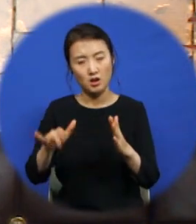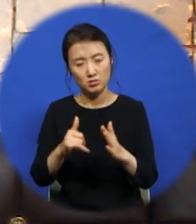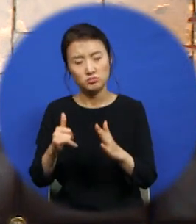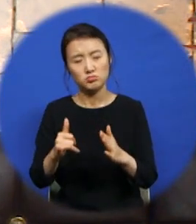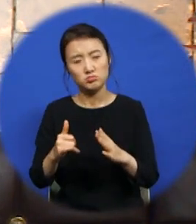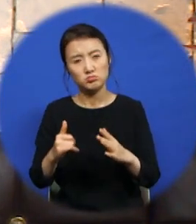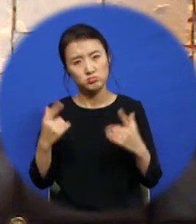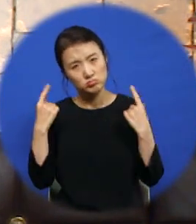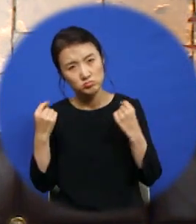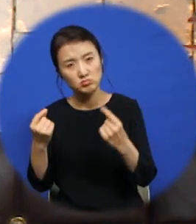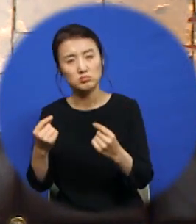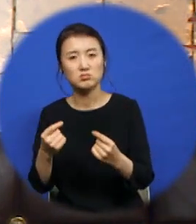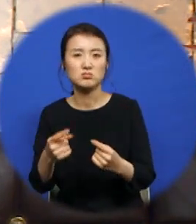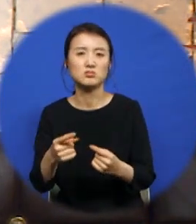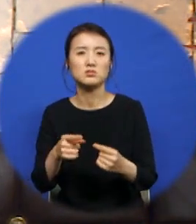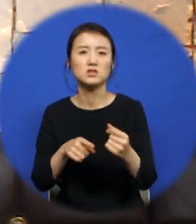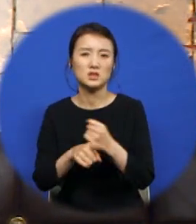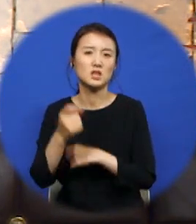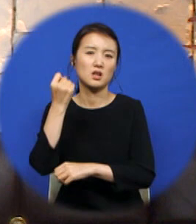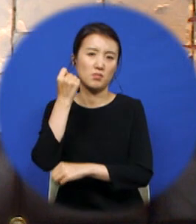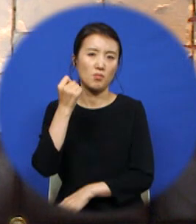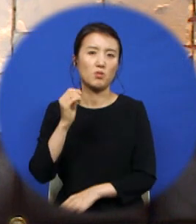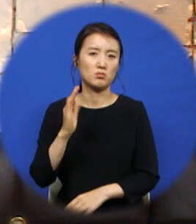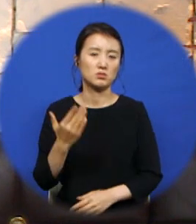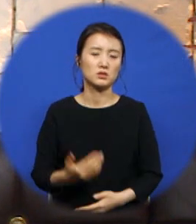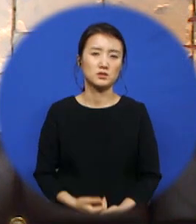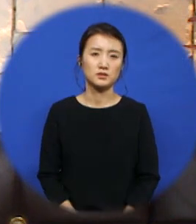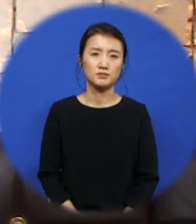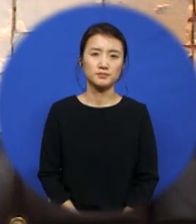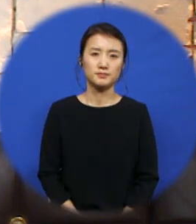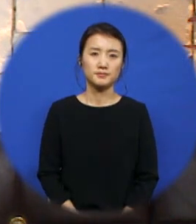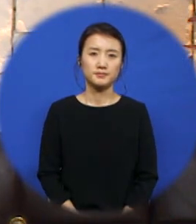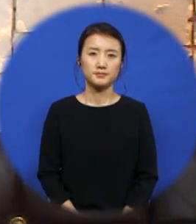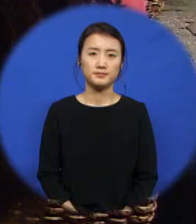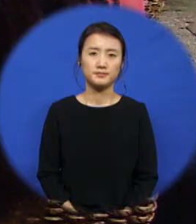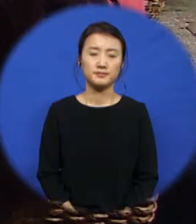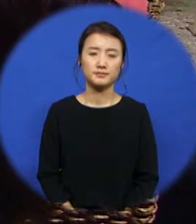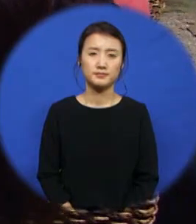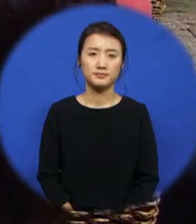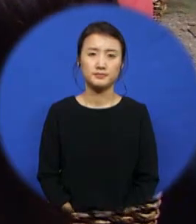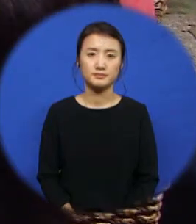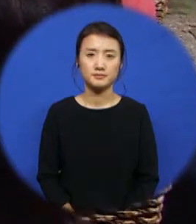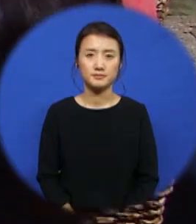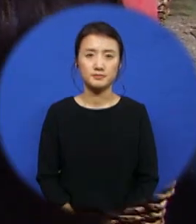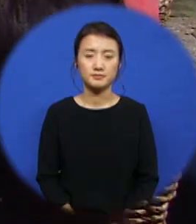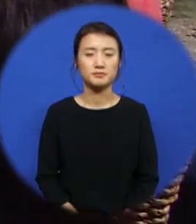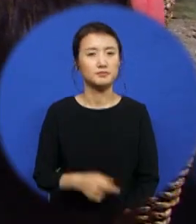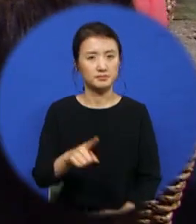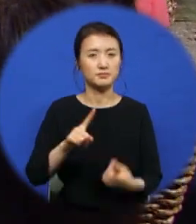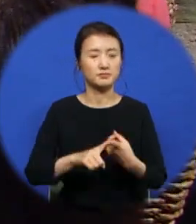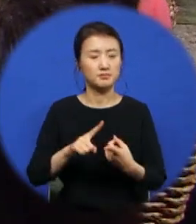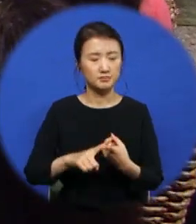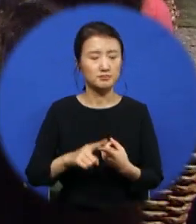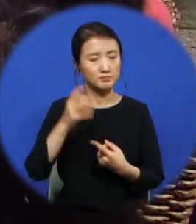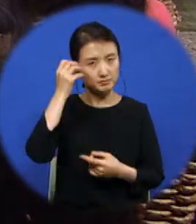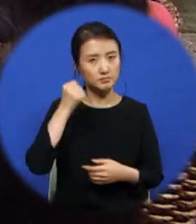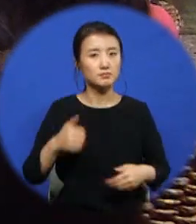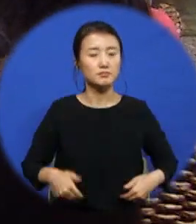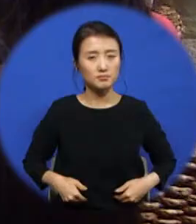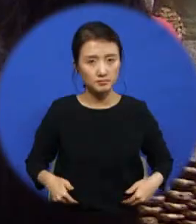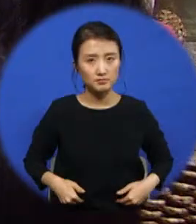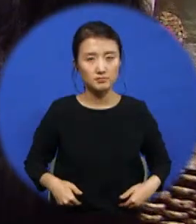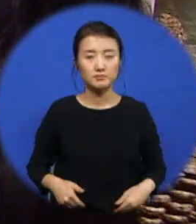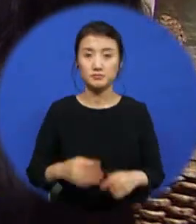정말 아 여러분 정말 본받을 만 하죠 예 이렇게 한번 딱 정리를 하시면 좋겠습니다 그다음 이름